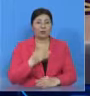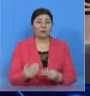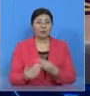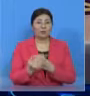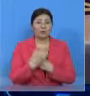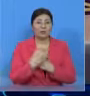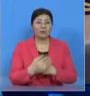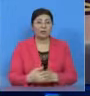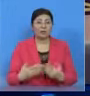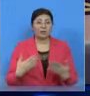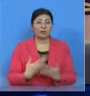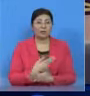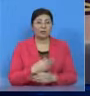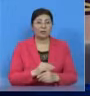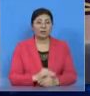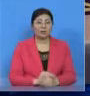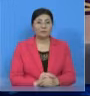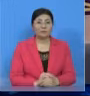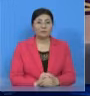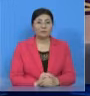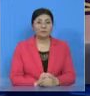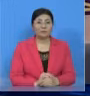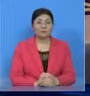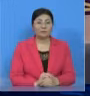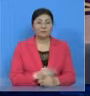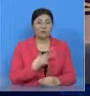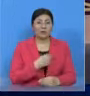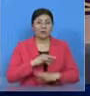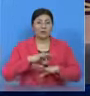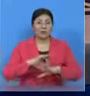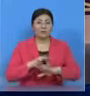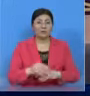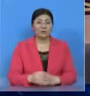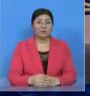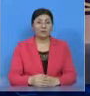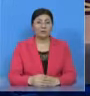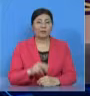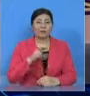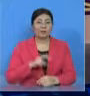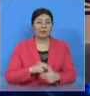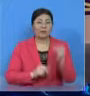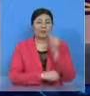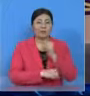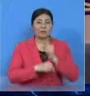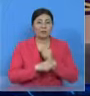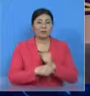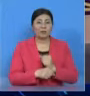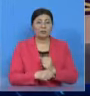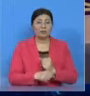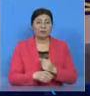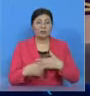енді жаңа-жаңа жұмыстарынан жіберіп, медработниктерден қазіргіде біздің емхананың қызметкерлері және мына